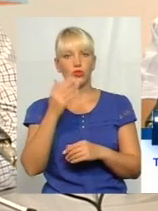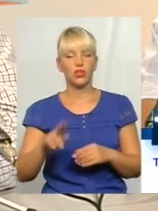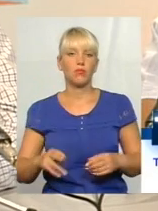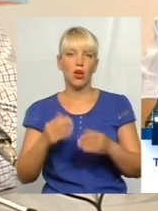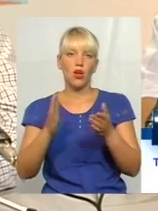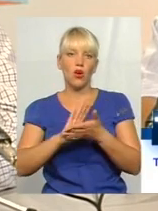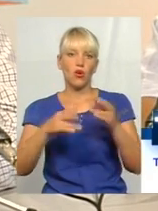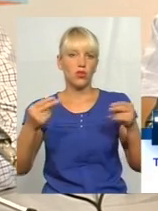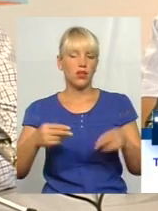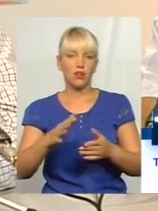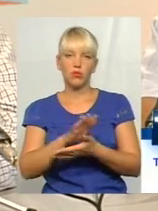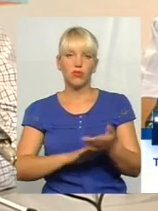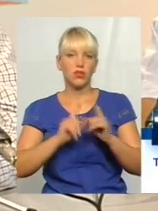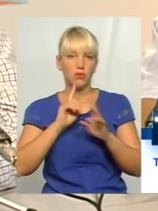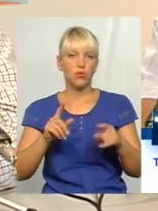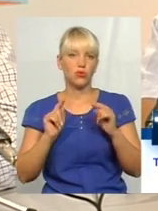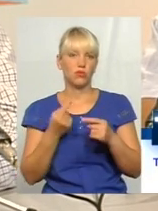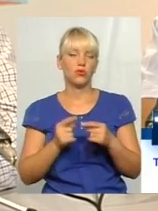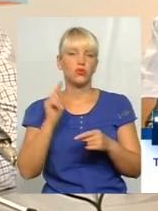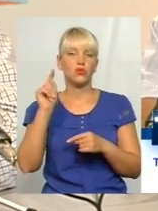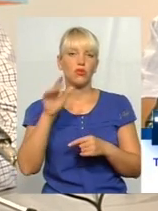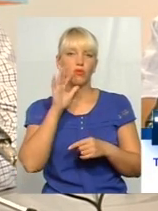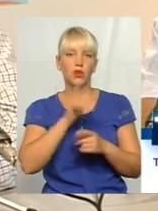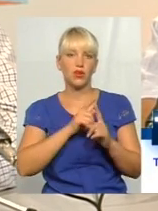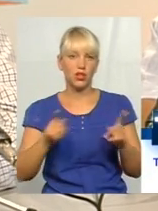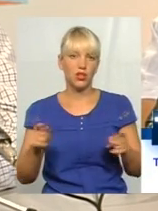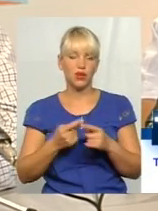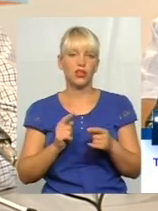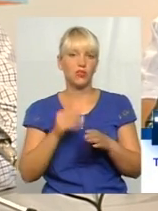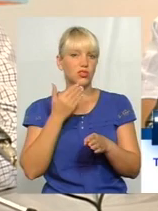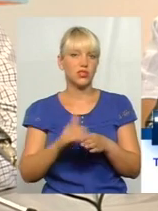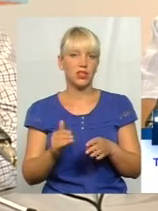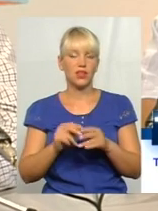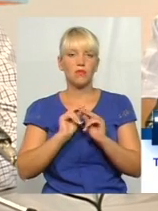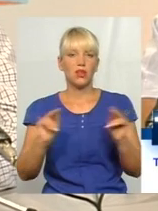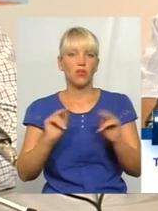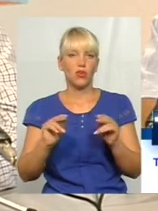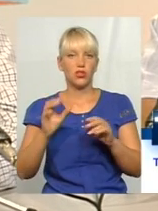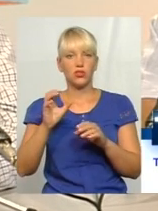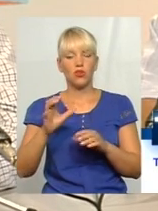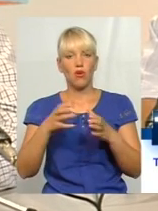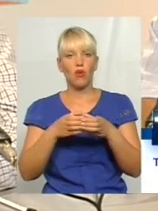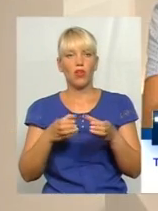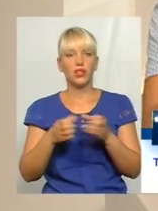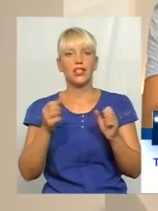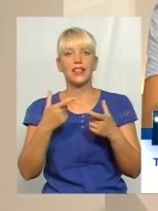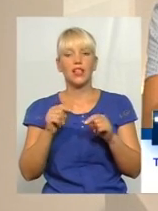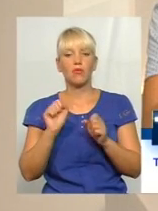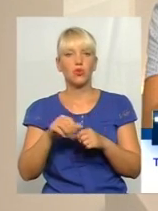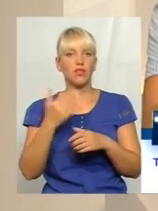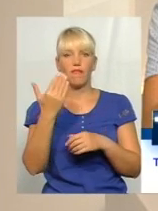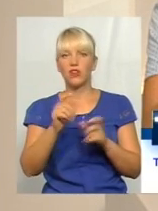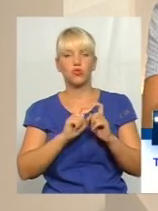продовжений тому саме з того періоду в частині педагогічних колективов там де можливо в вашій школі все